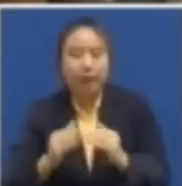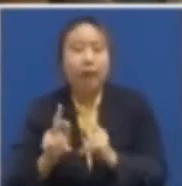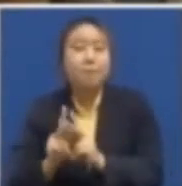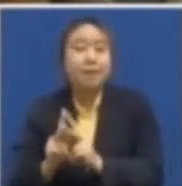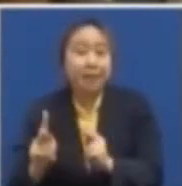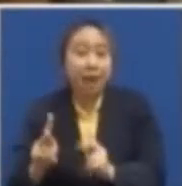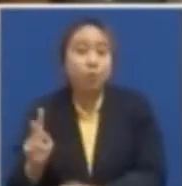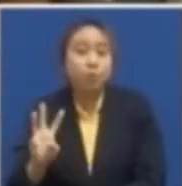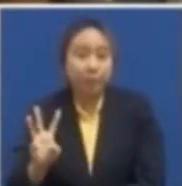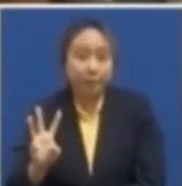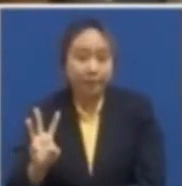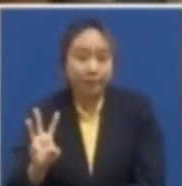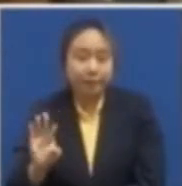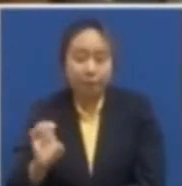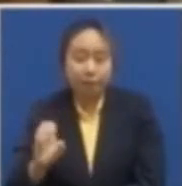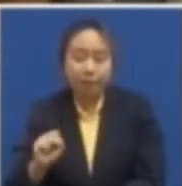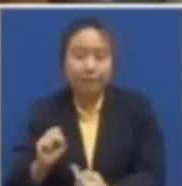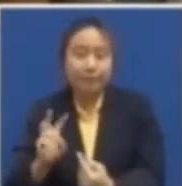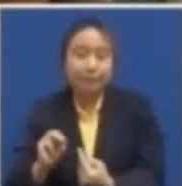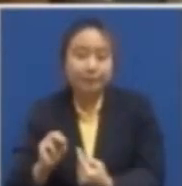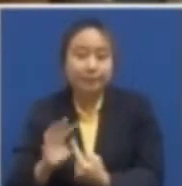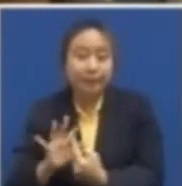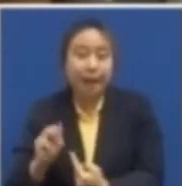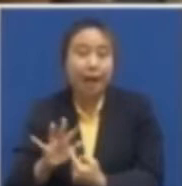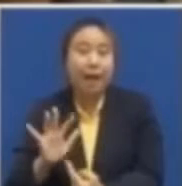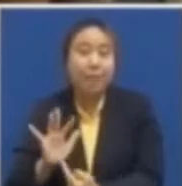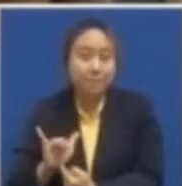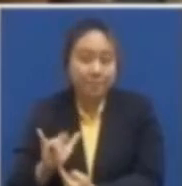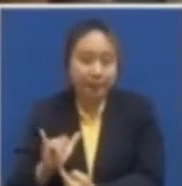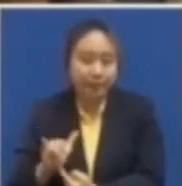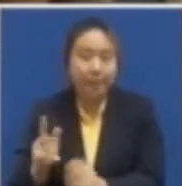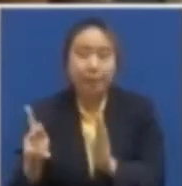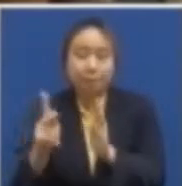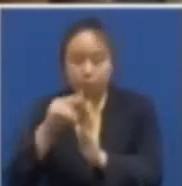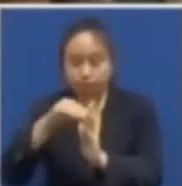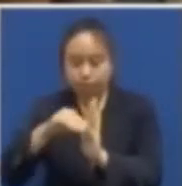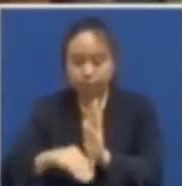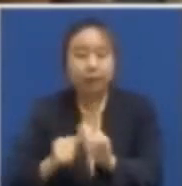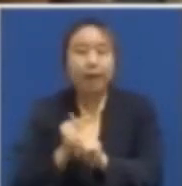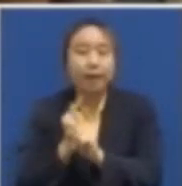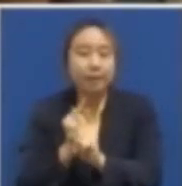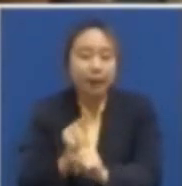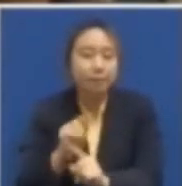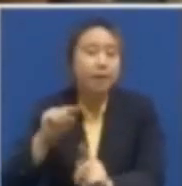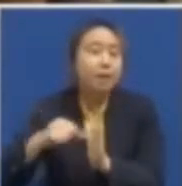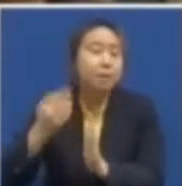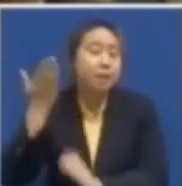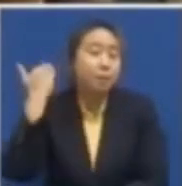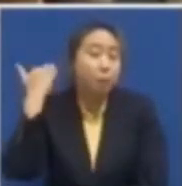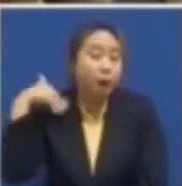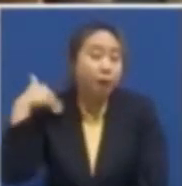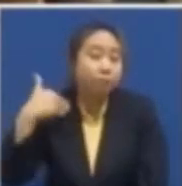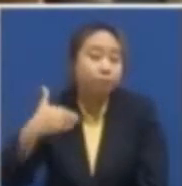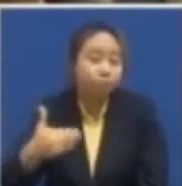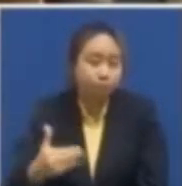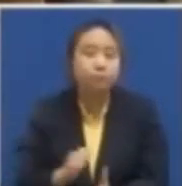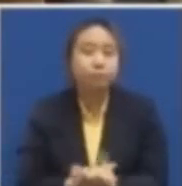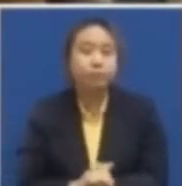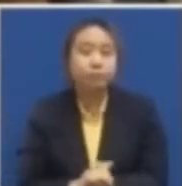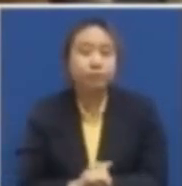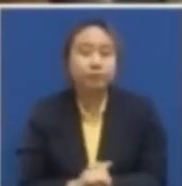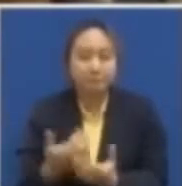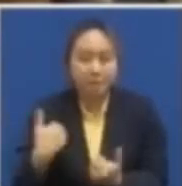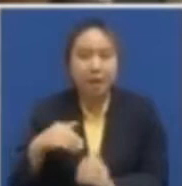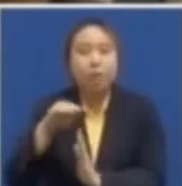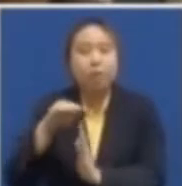ามัญตามข้อบังคับที่เราได้ดำเนินการมาตั้งแต่เมื่อวานก็คือว่าใช้กระบวนการ